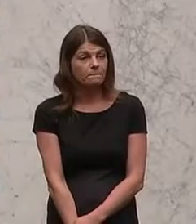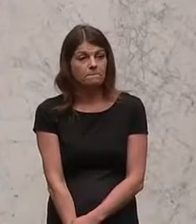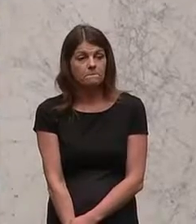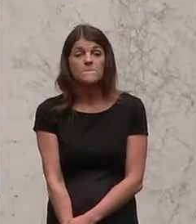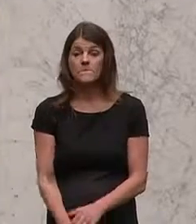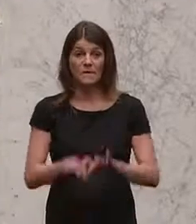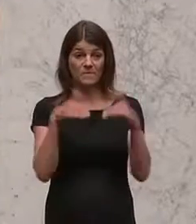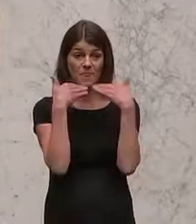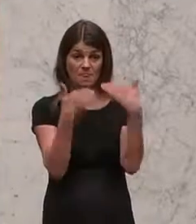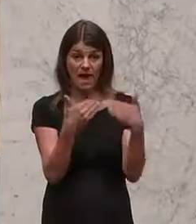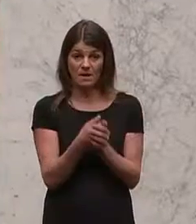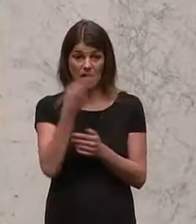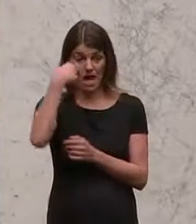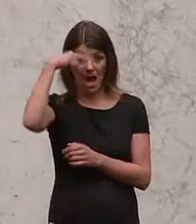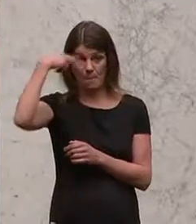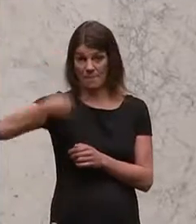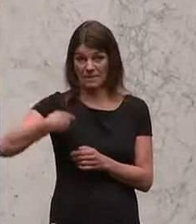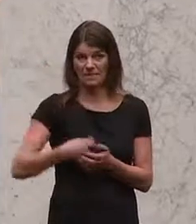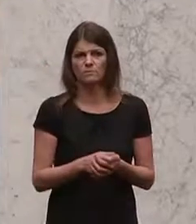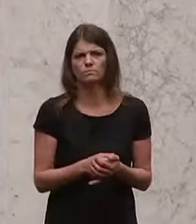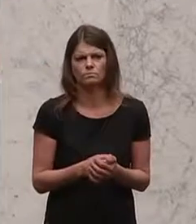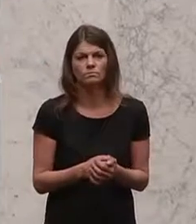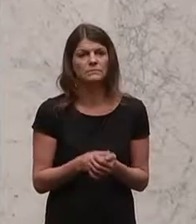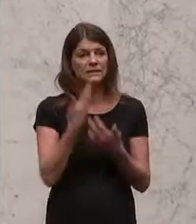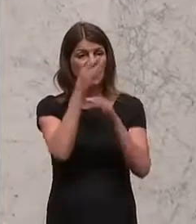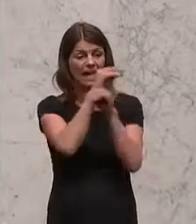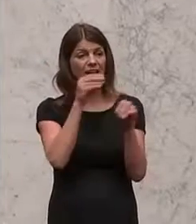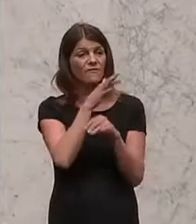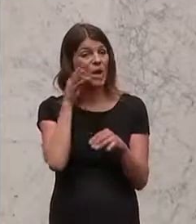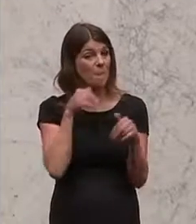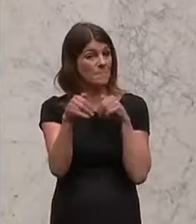die eine Verbesserung der Qualität des medizinischen Angebots für Frauen fordern.